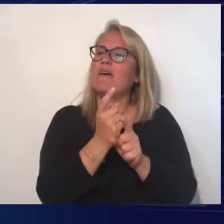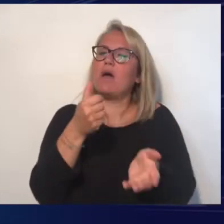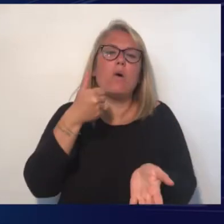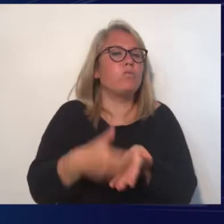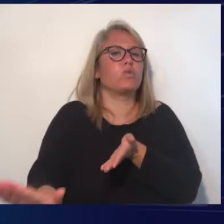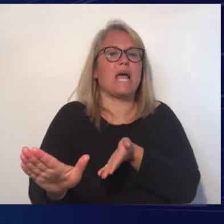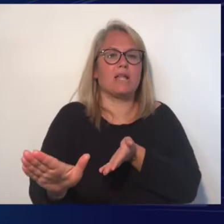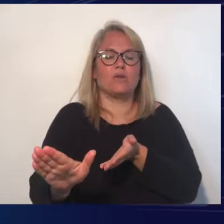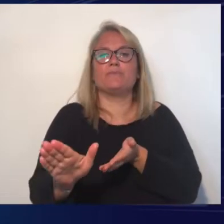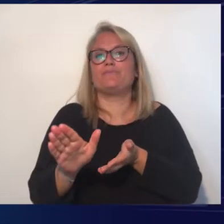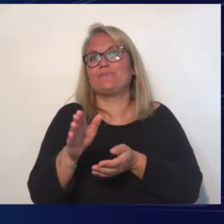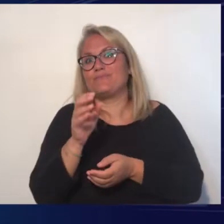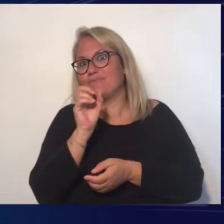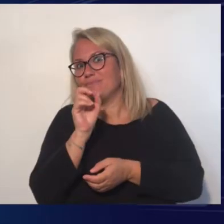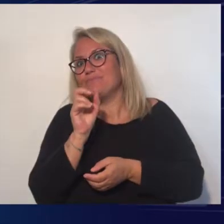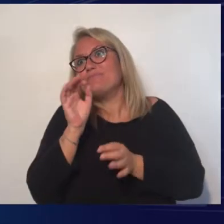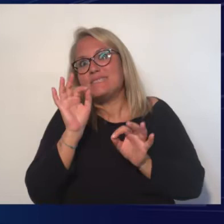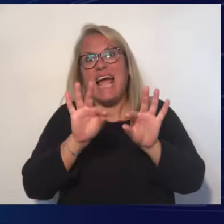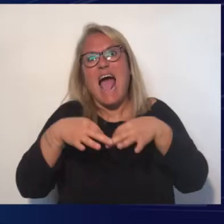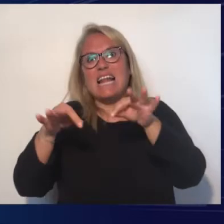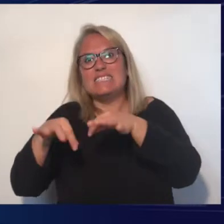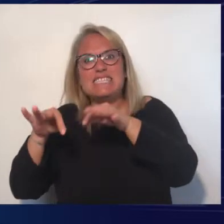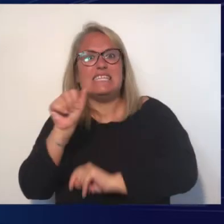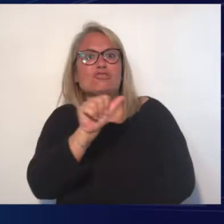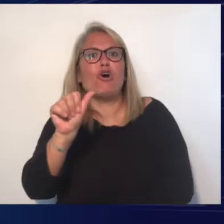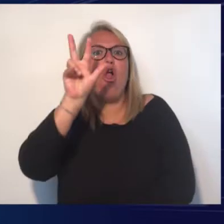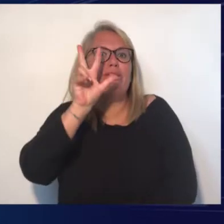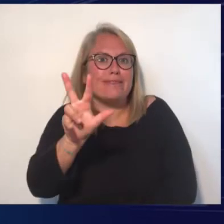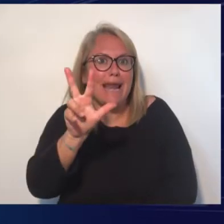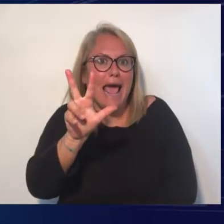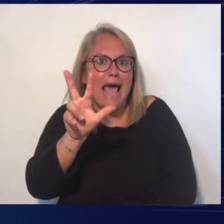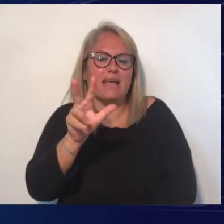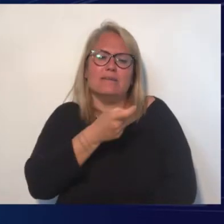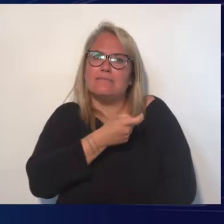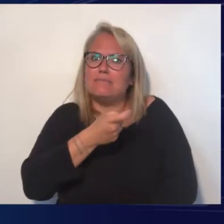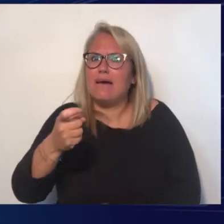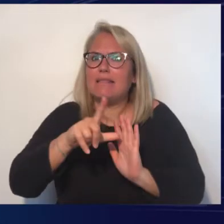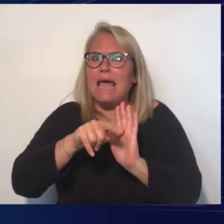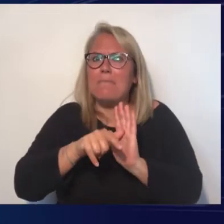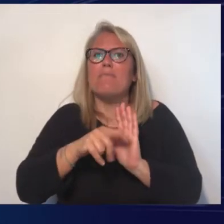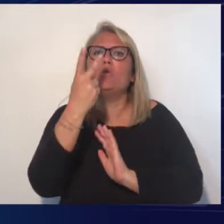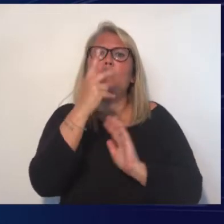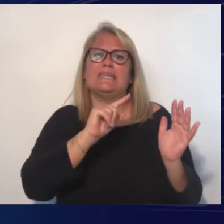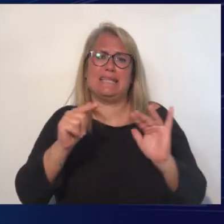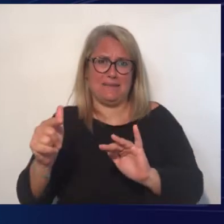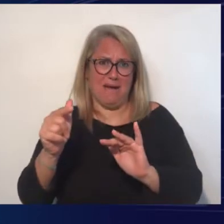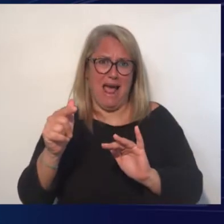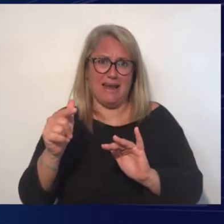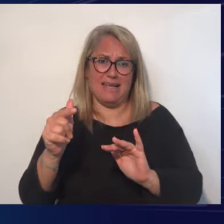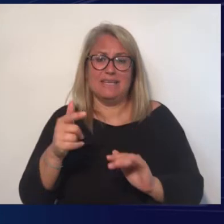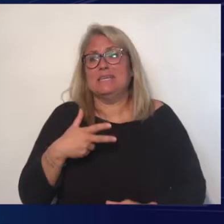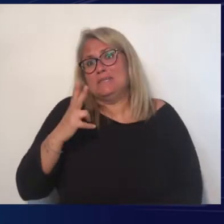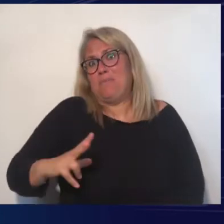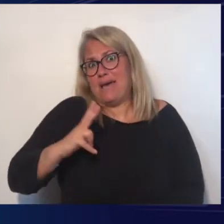solo un dettaglio, 3 paia di calzini devono servire per 2 settimane, nonostante tutto lo sport che devono fare. Beh, io